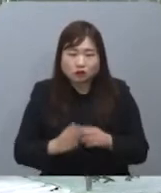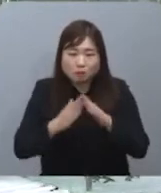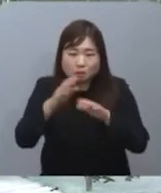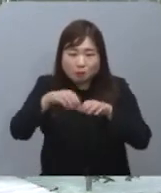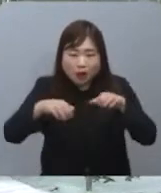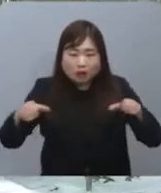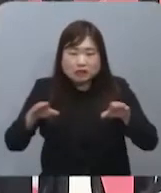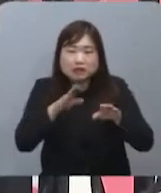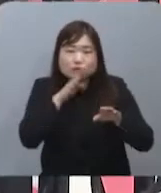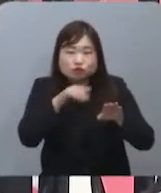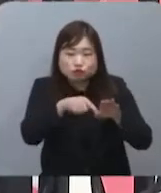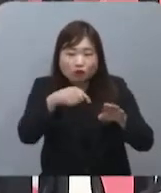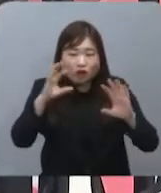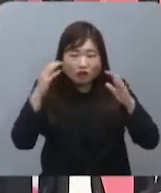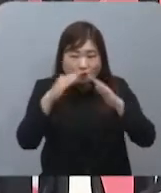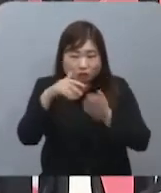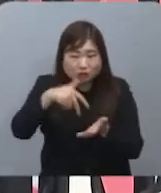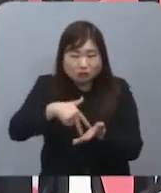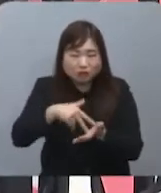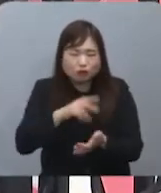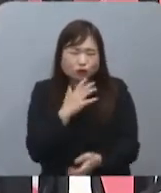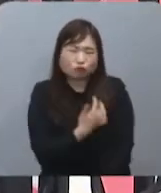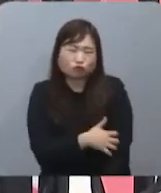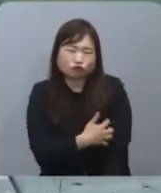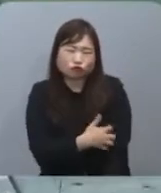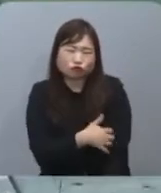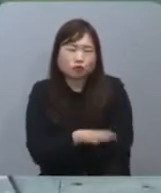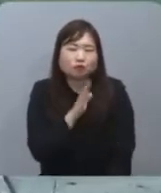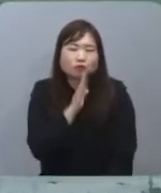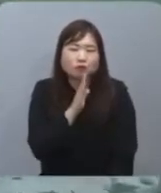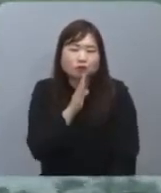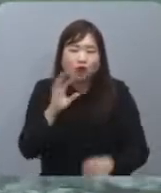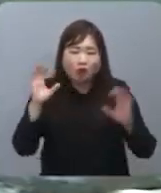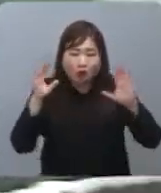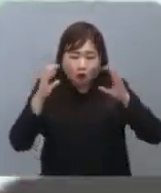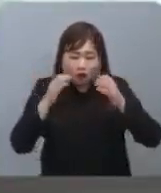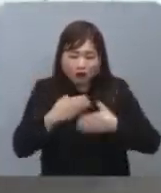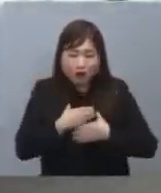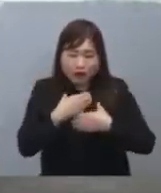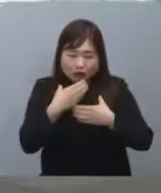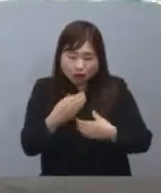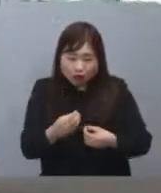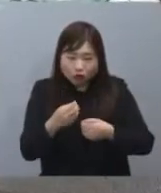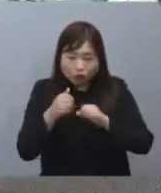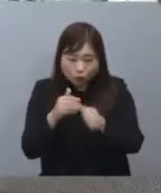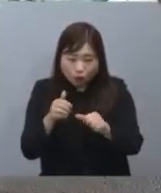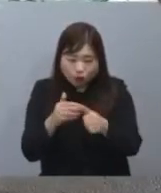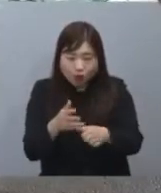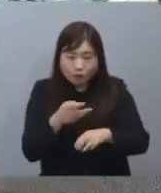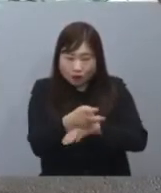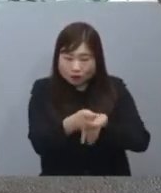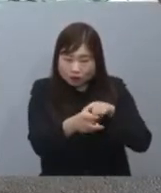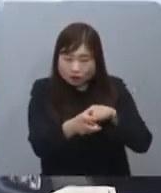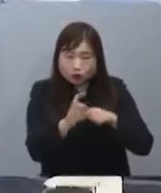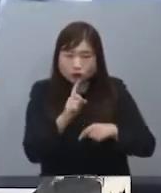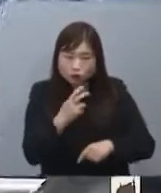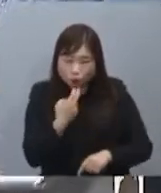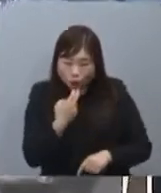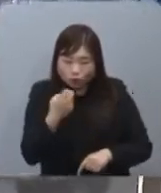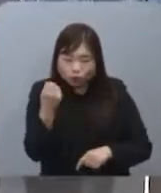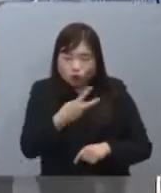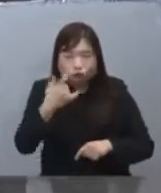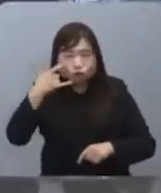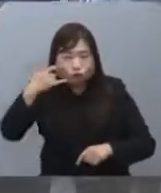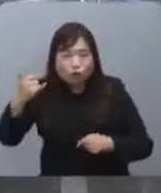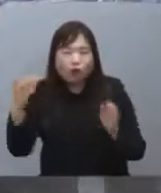어린이집에서도 큰 불편을 호소하고 있습니다 어린이를 안전하게 소송 해야하는 통학버스 는 물론 학부모들